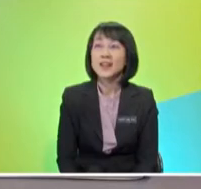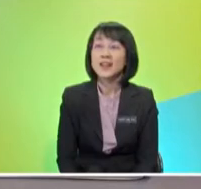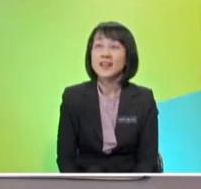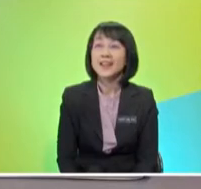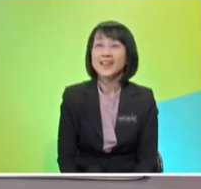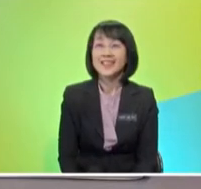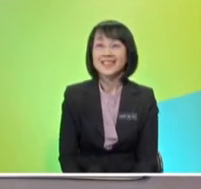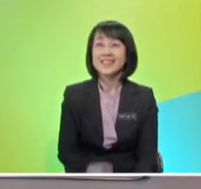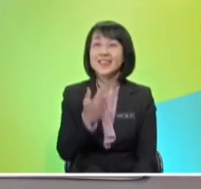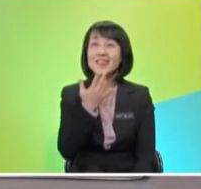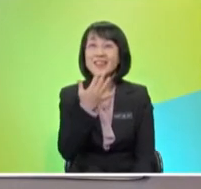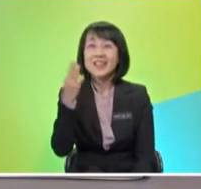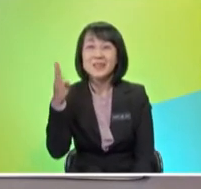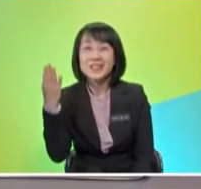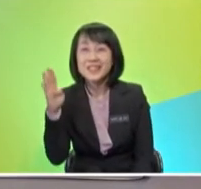ya